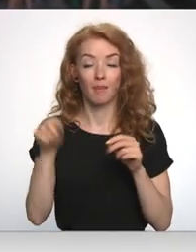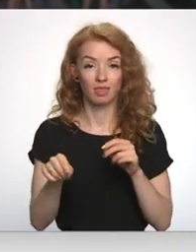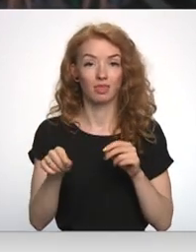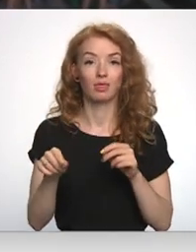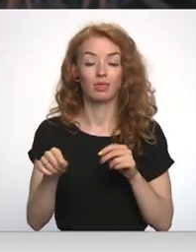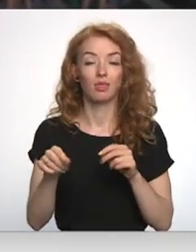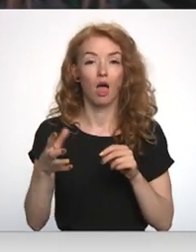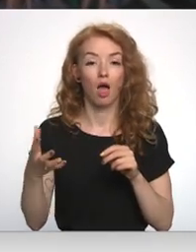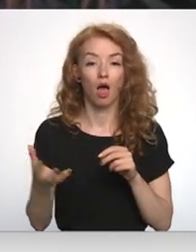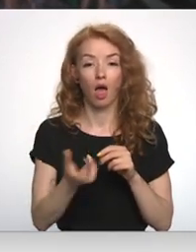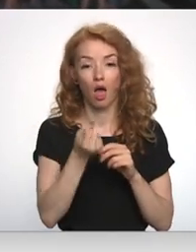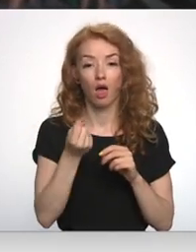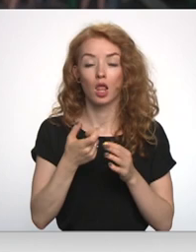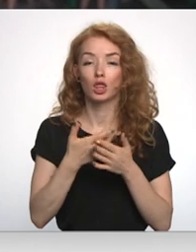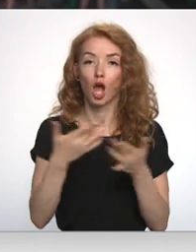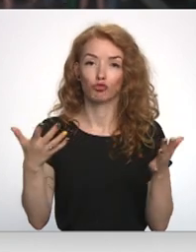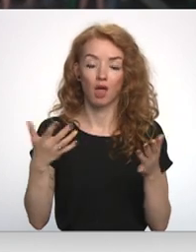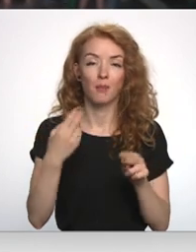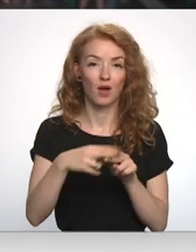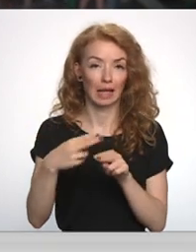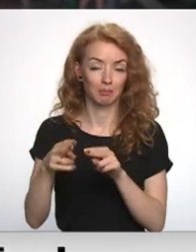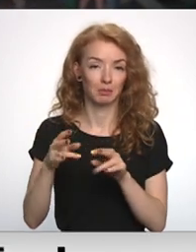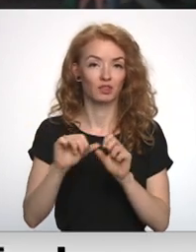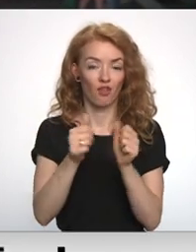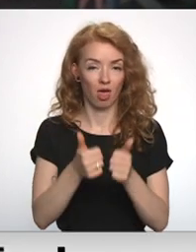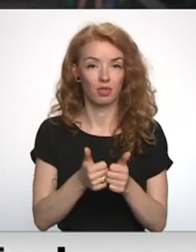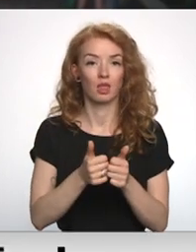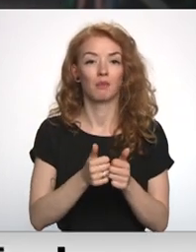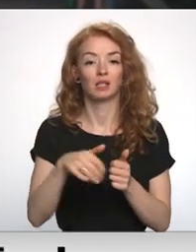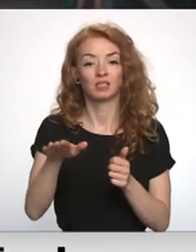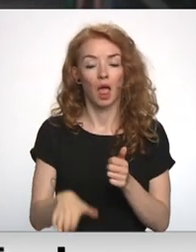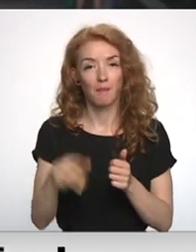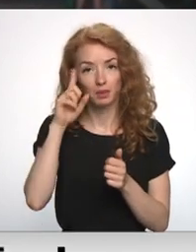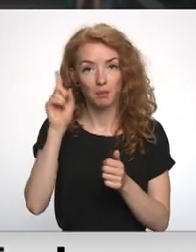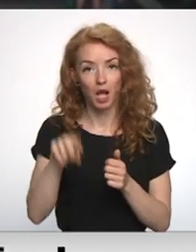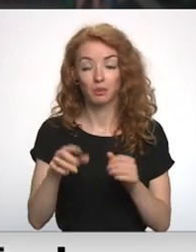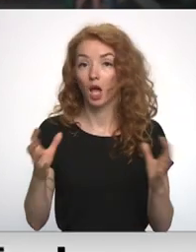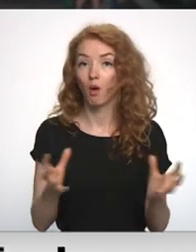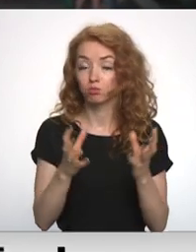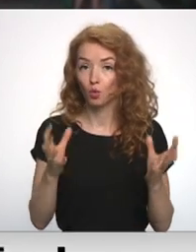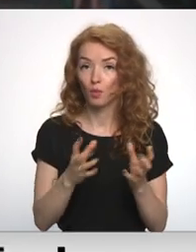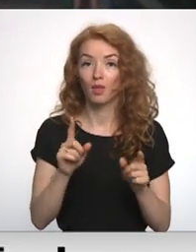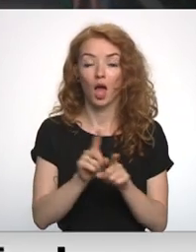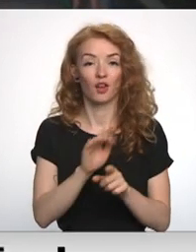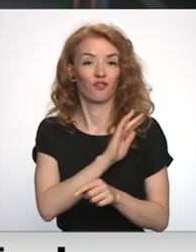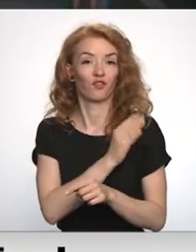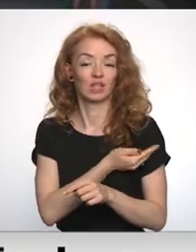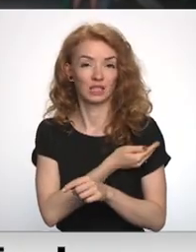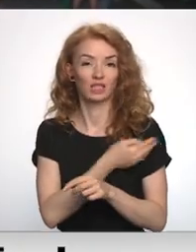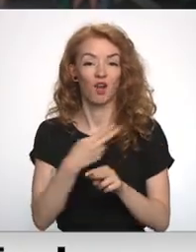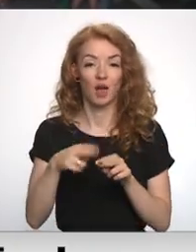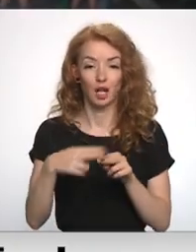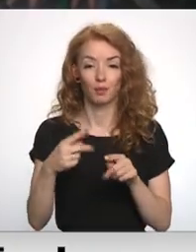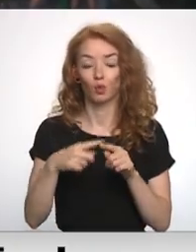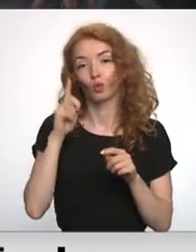ar vairākiem vardarbības veidiem. Ir zemes prasmes aprūpē, ir fiziskā vardarbība